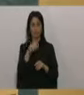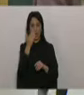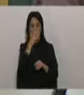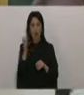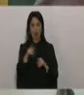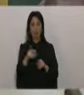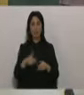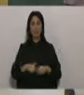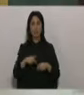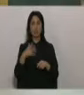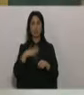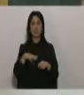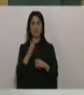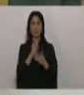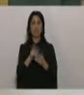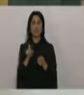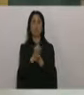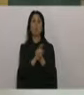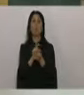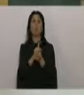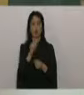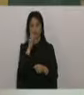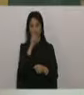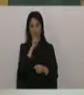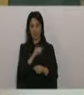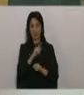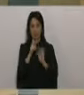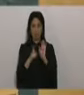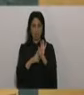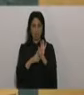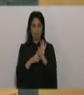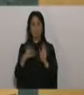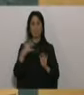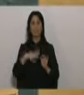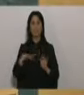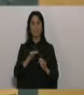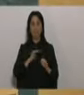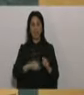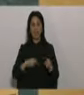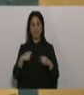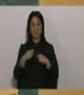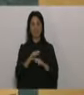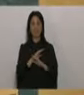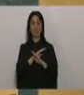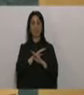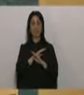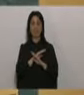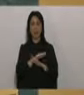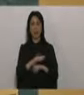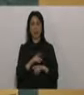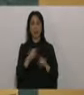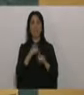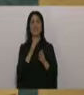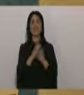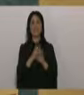შიმშილოს საქართველოში. ეს არის ბოროტი ტყუილი. შემდეგი მეშვიდე, საქართველოში კერძო ბიზნესი კვდება. ეს